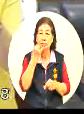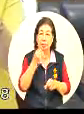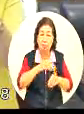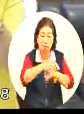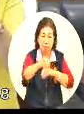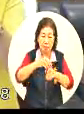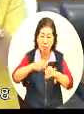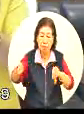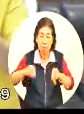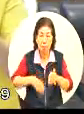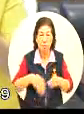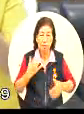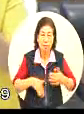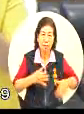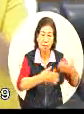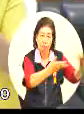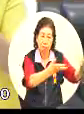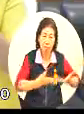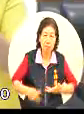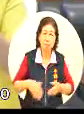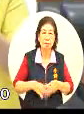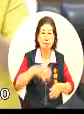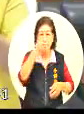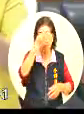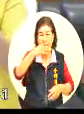迎来我们凤山这里哦，尤其哦